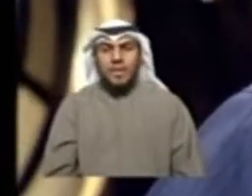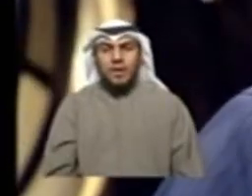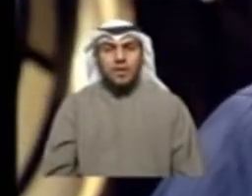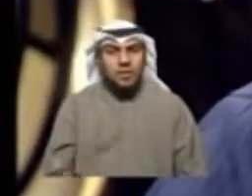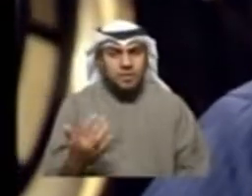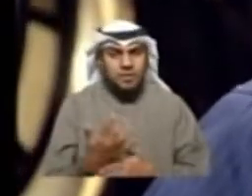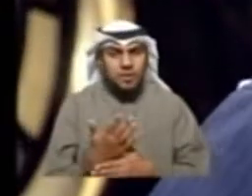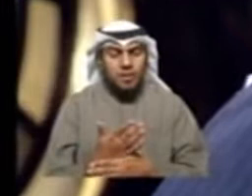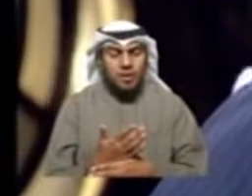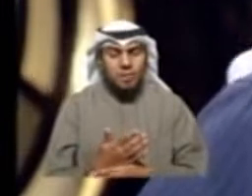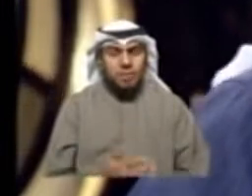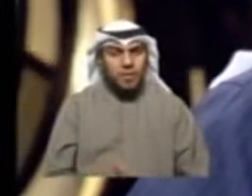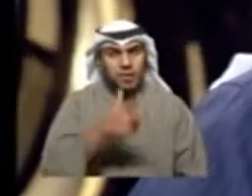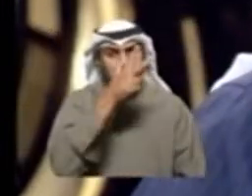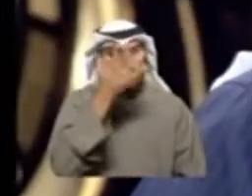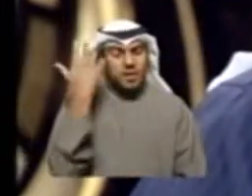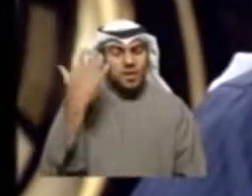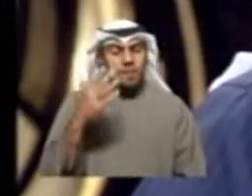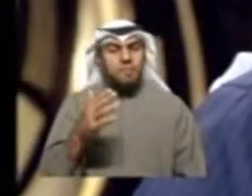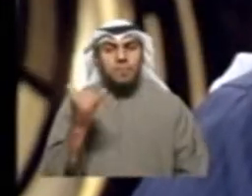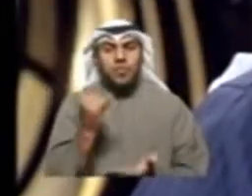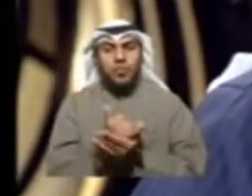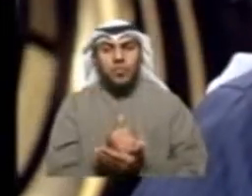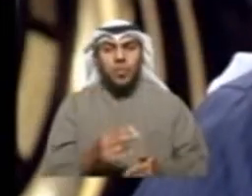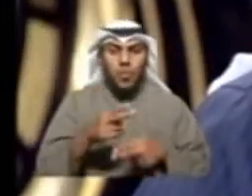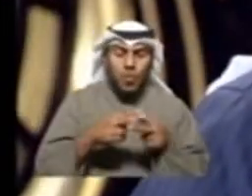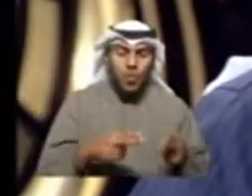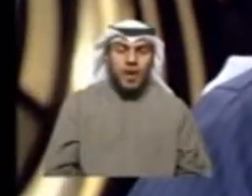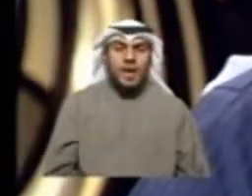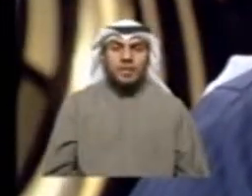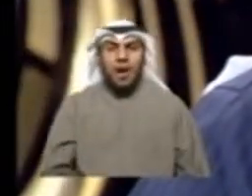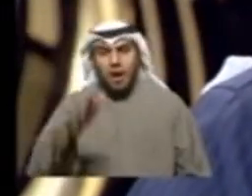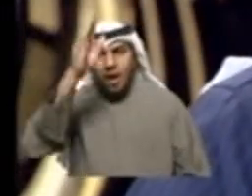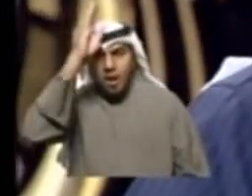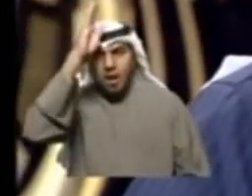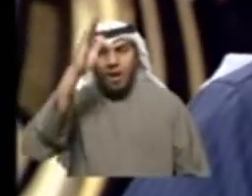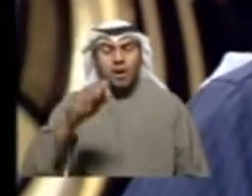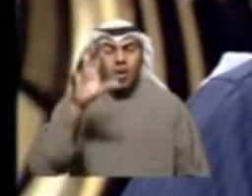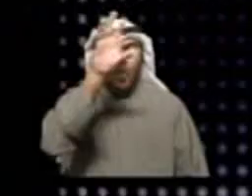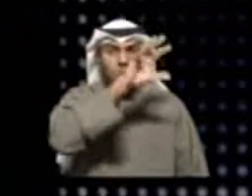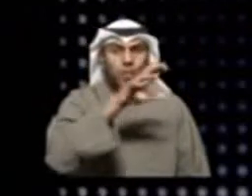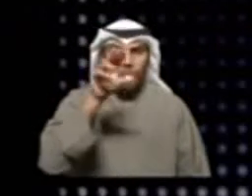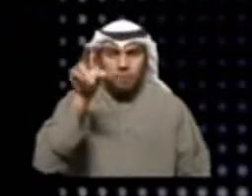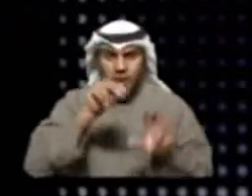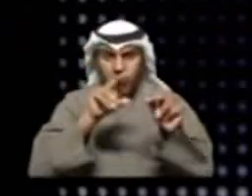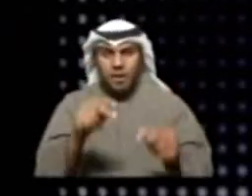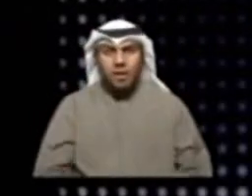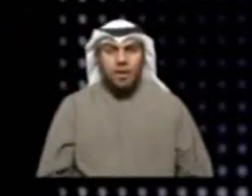رئاسة خمس دول: الكويت والعراق والاتحاد الأوروبي والبنك الدولي